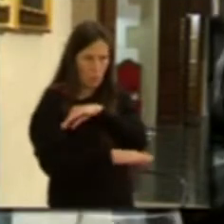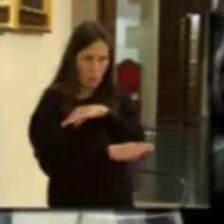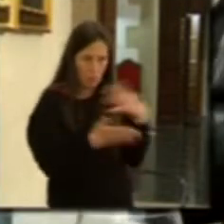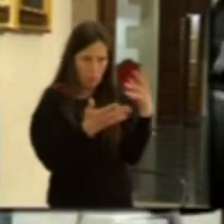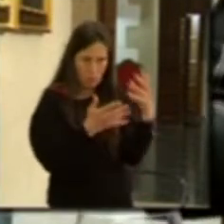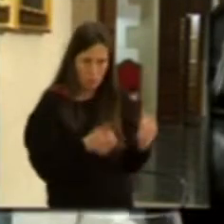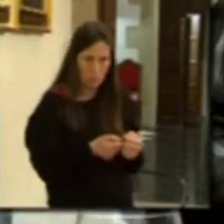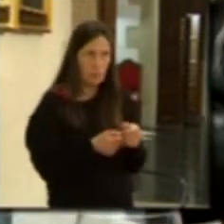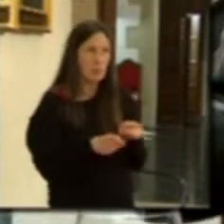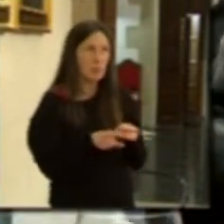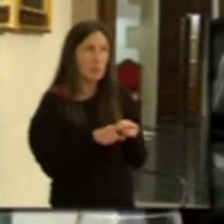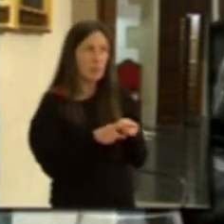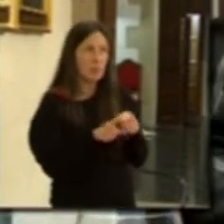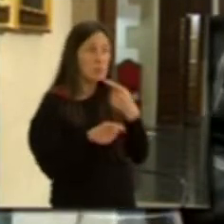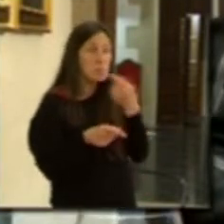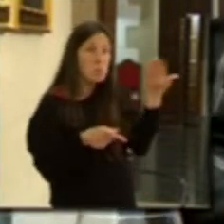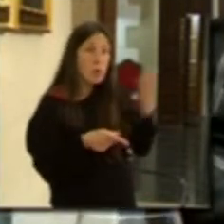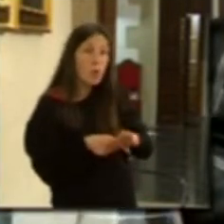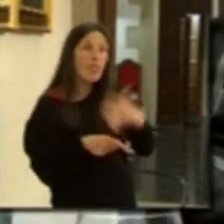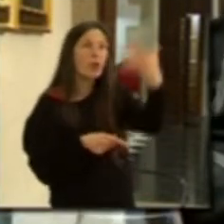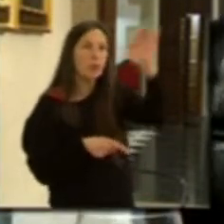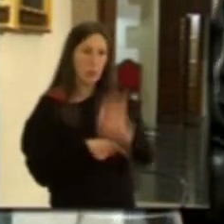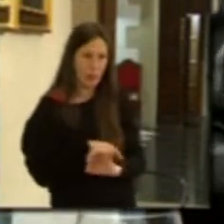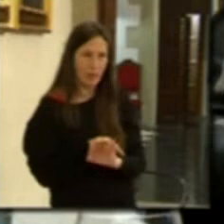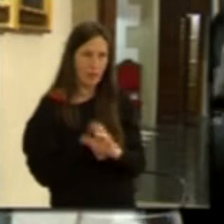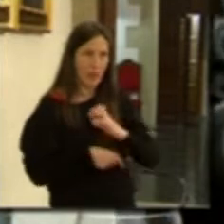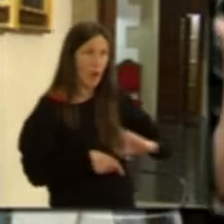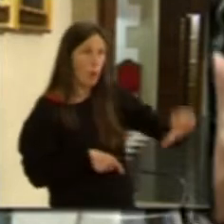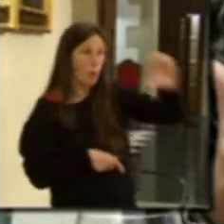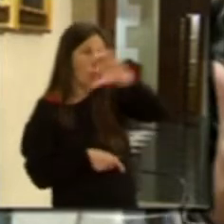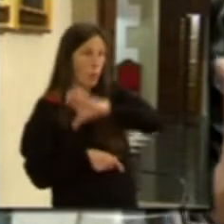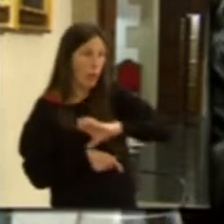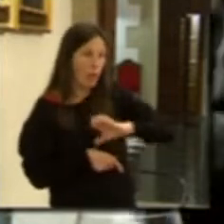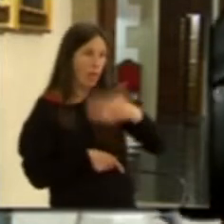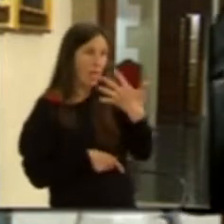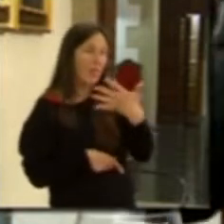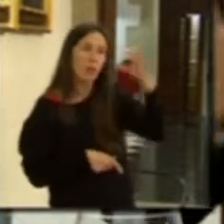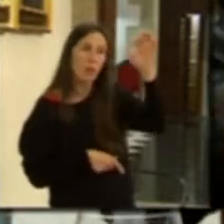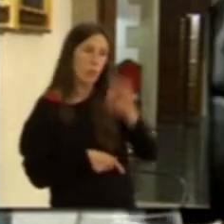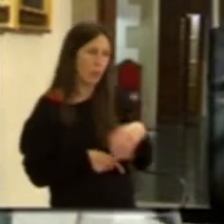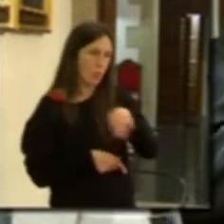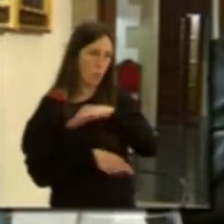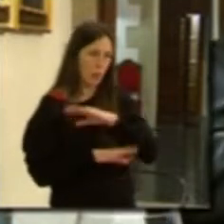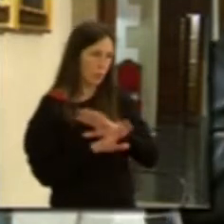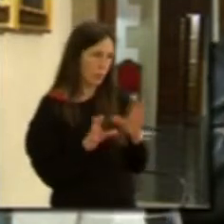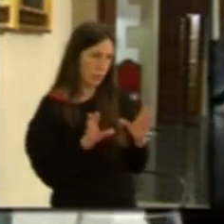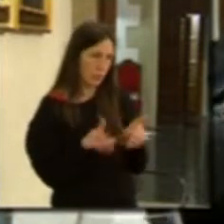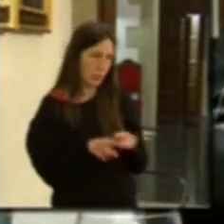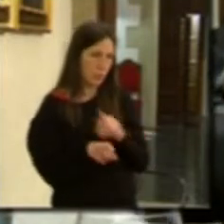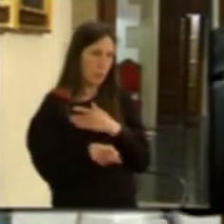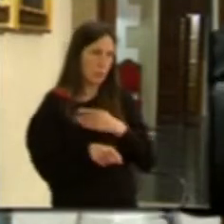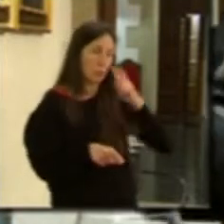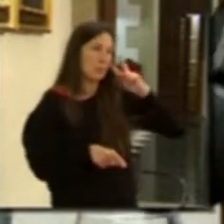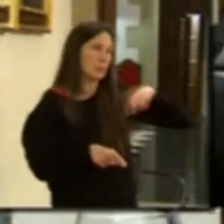va matar la meitat de la població d'Europa. És a dir, va ser devastadora. Va ser una cosa d'una dimensió mai vista i